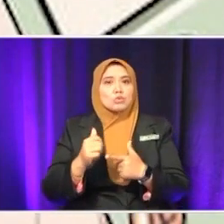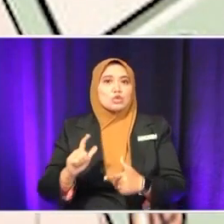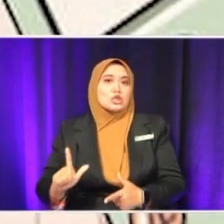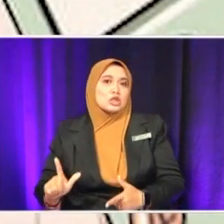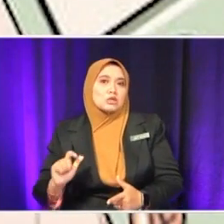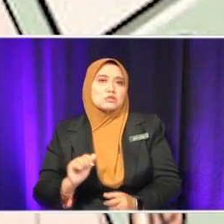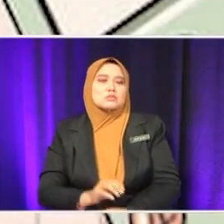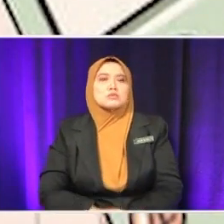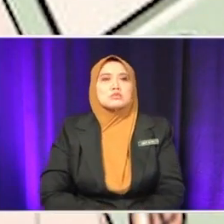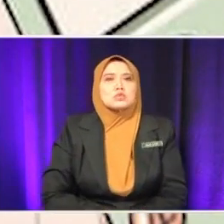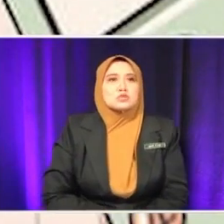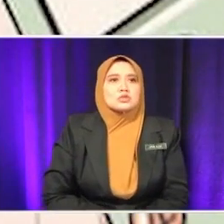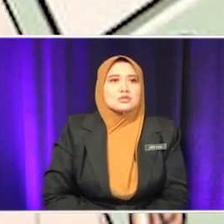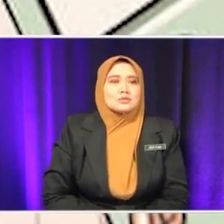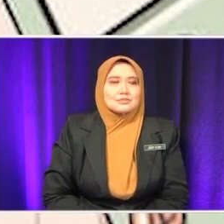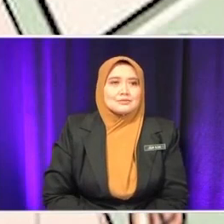Alamak, kamera Naim sedang jatuh ni.